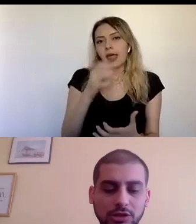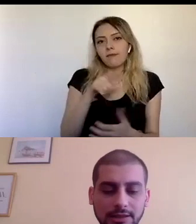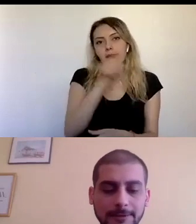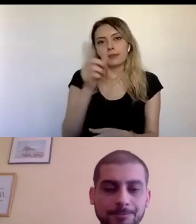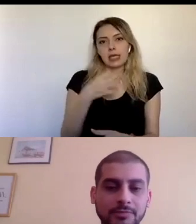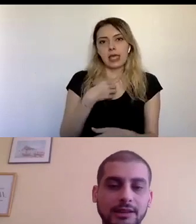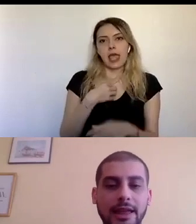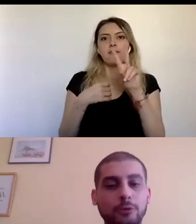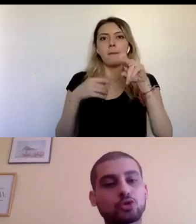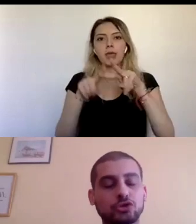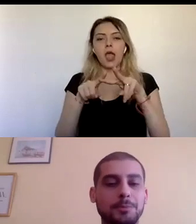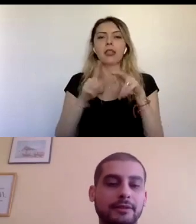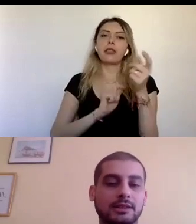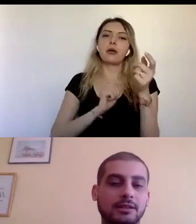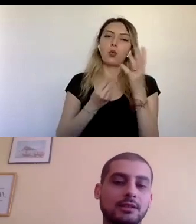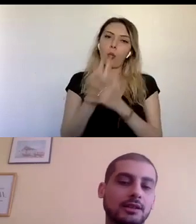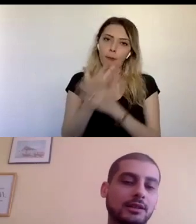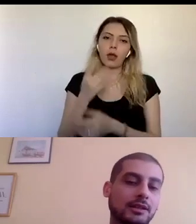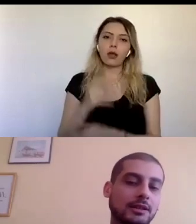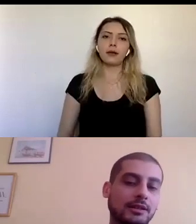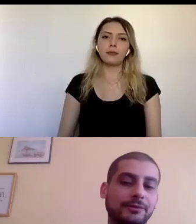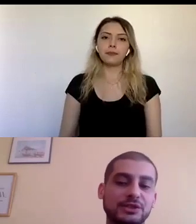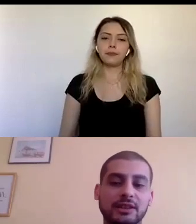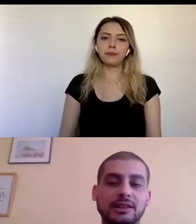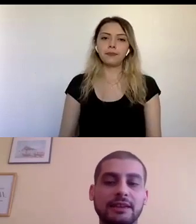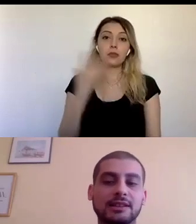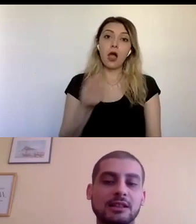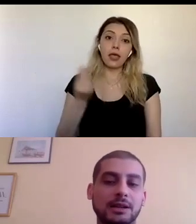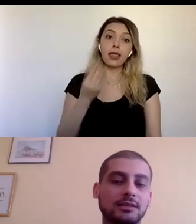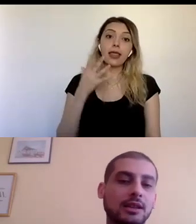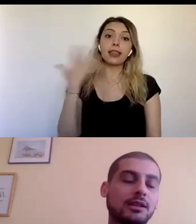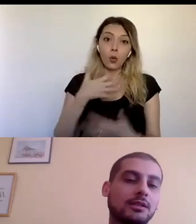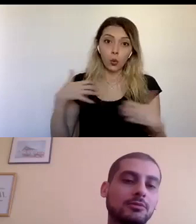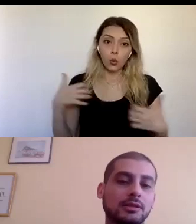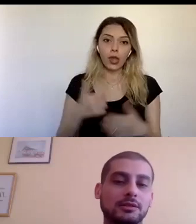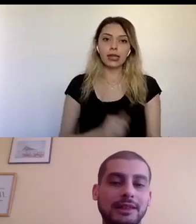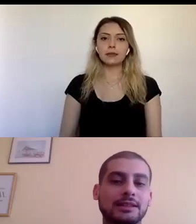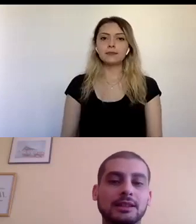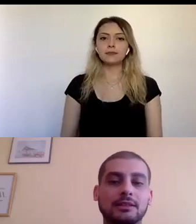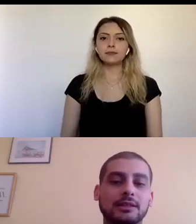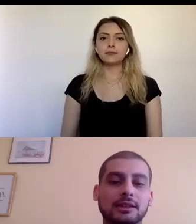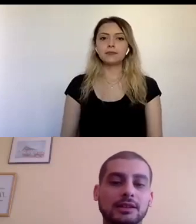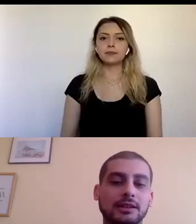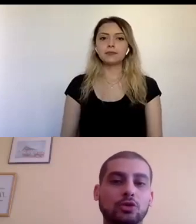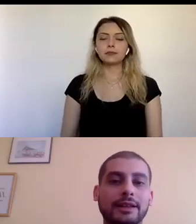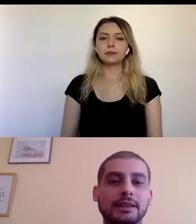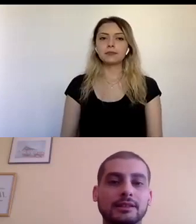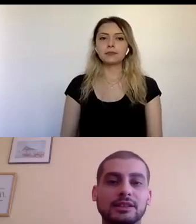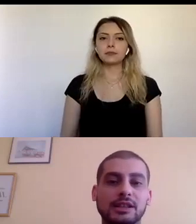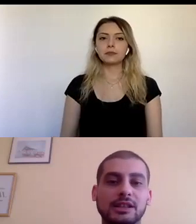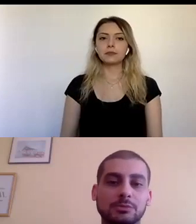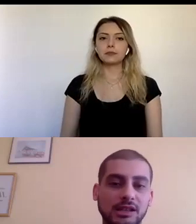Bu sayede yani, üçüncü bir parti şirkete gerek kalmadan kendi